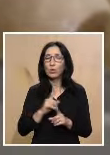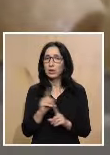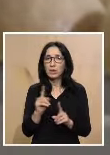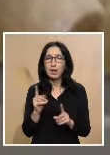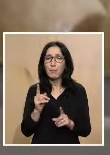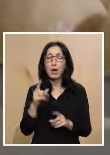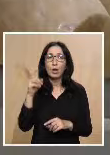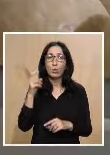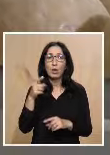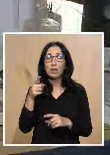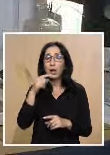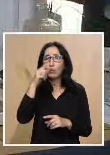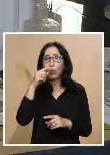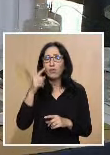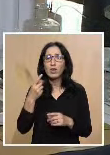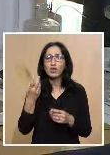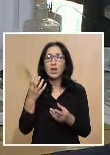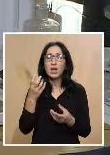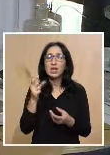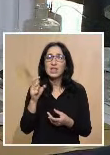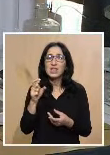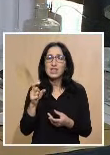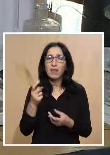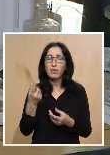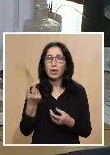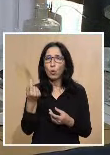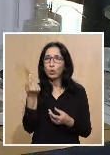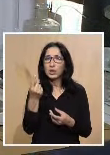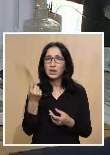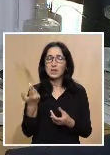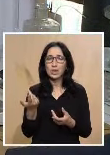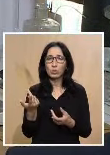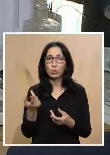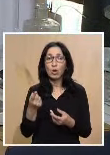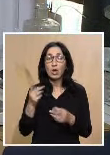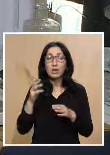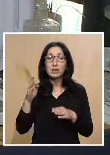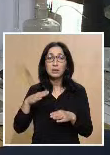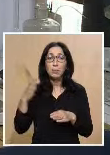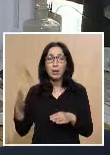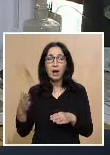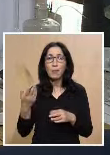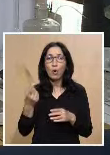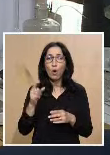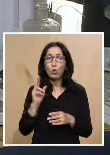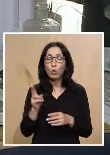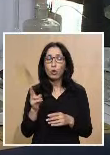Тя е много важна съставка от зърното. Спрямо количеството глутен, което се намира